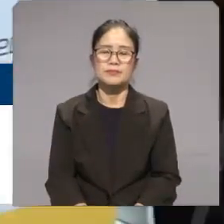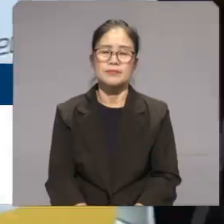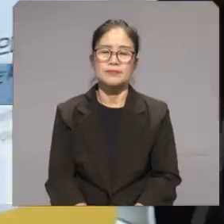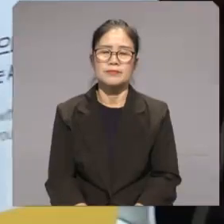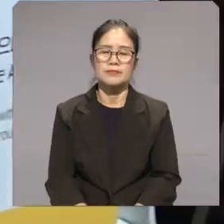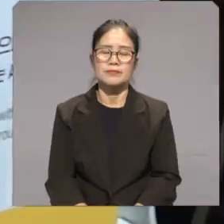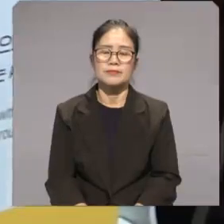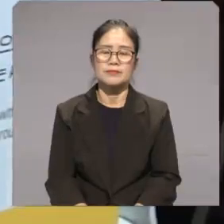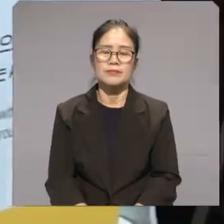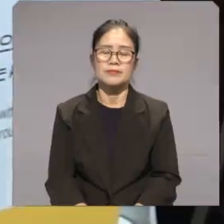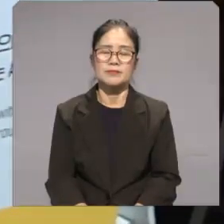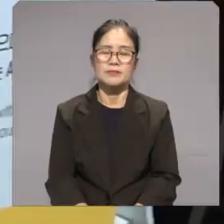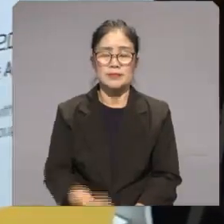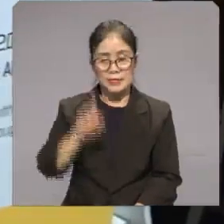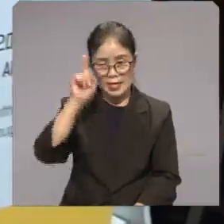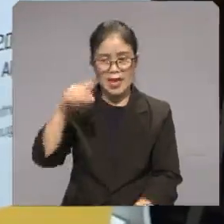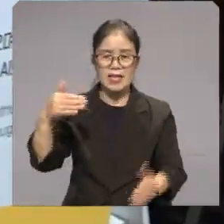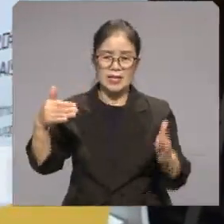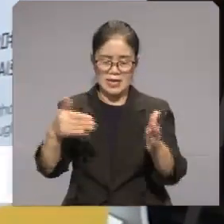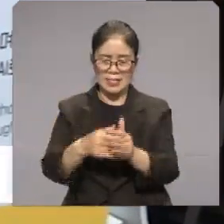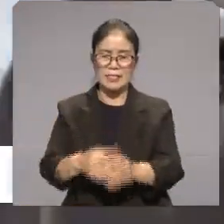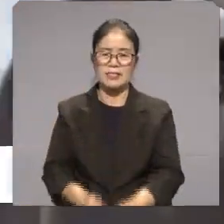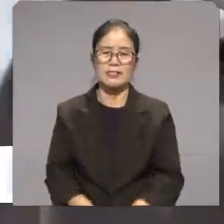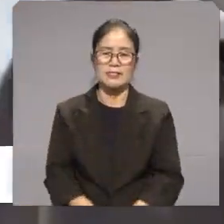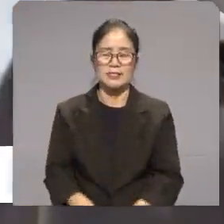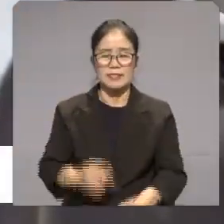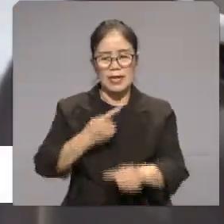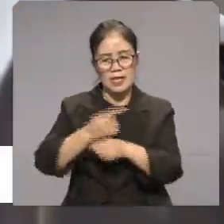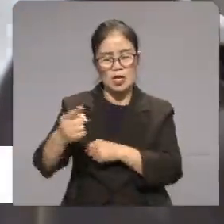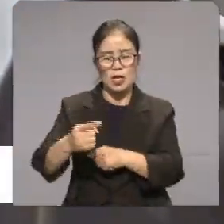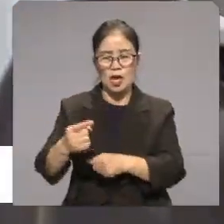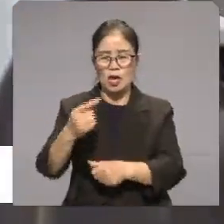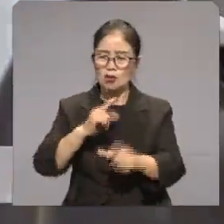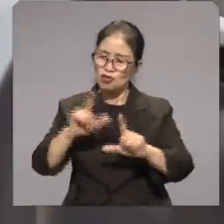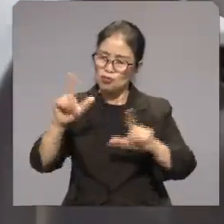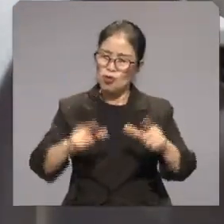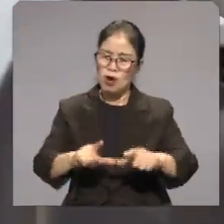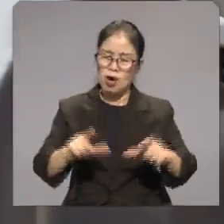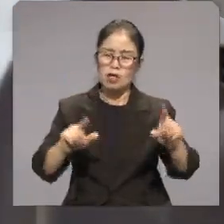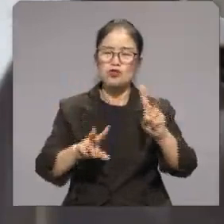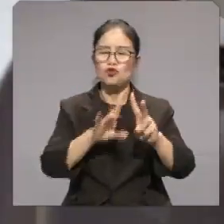ever. 내일까지 열리는 가운데 내년엔 규모가